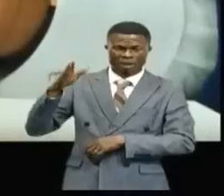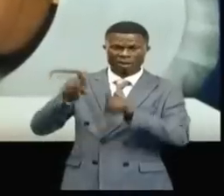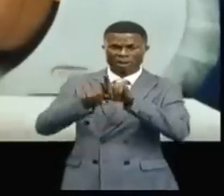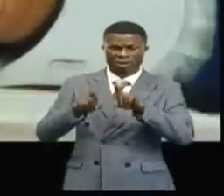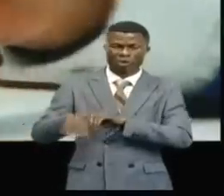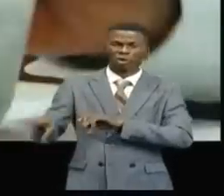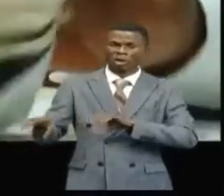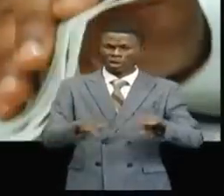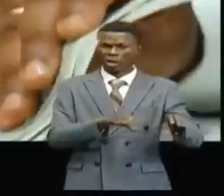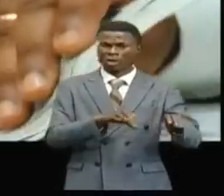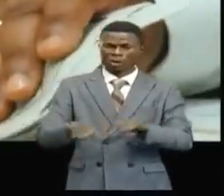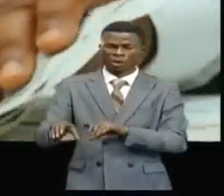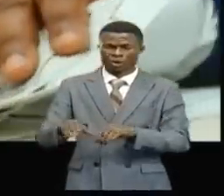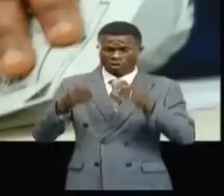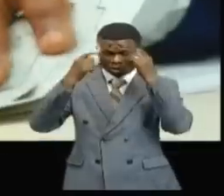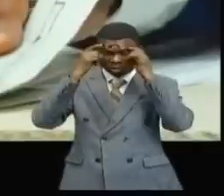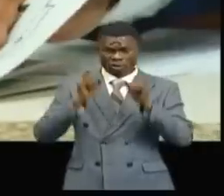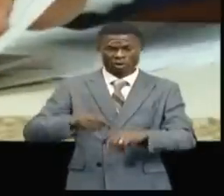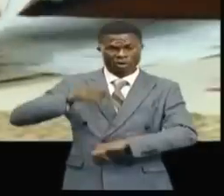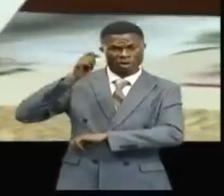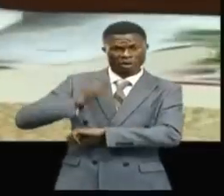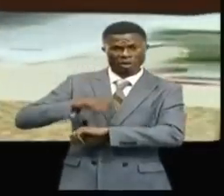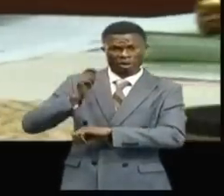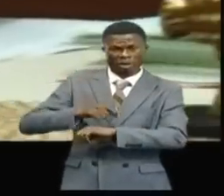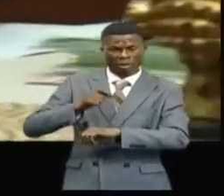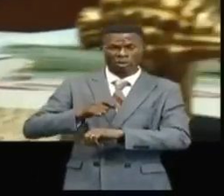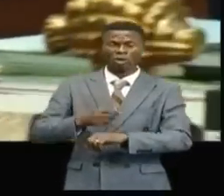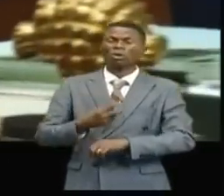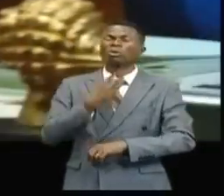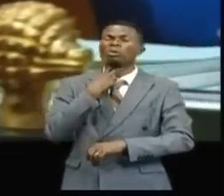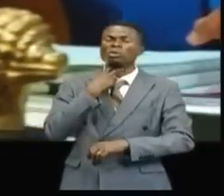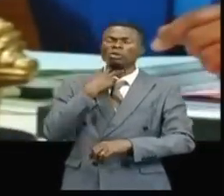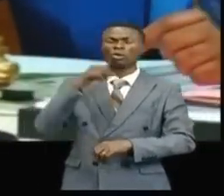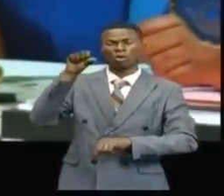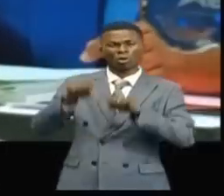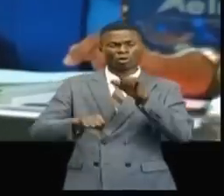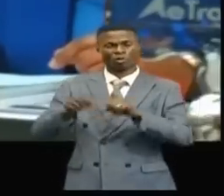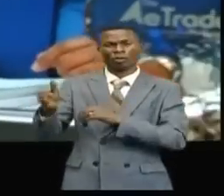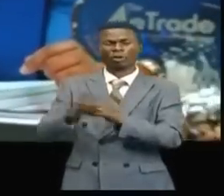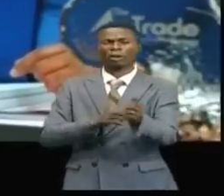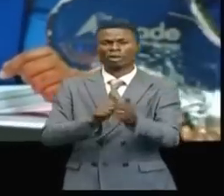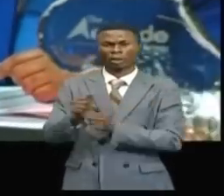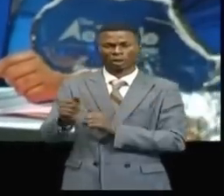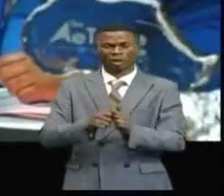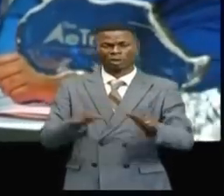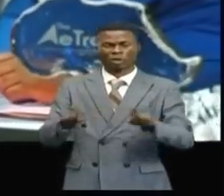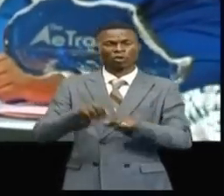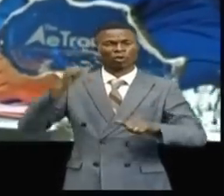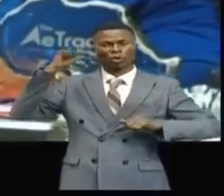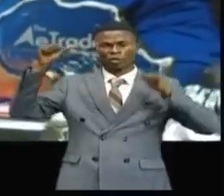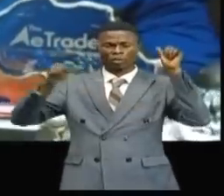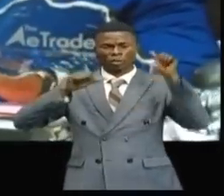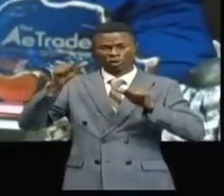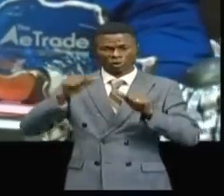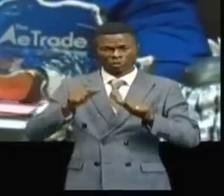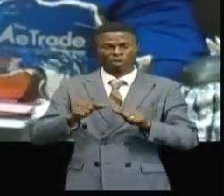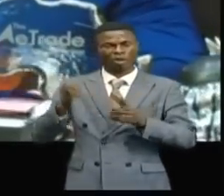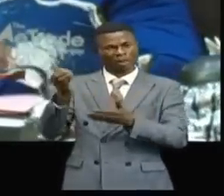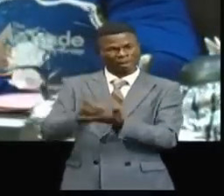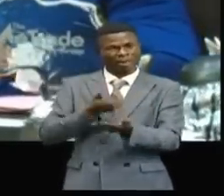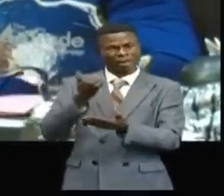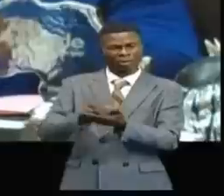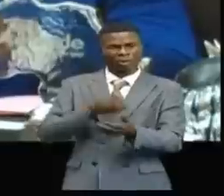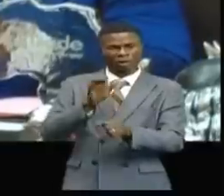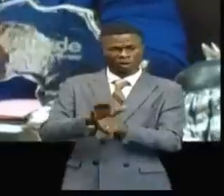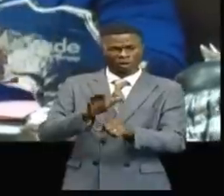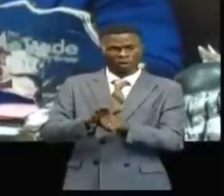des actions ou décisions judiciaires à la limite du hasard et de la théâtralisation de celles-ci, creusant davantage